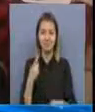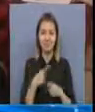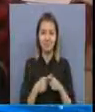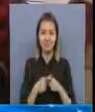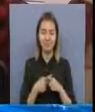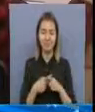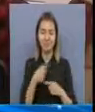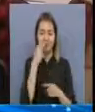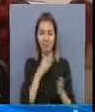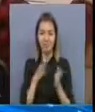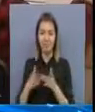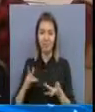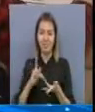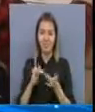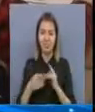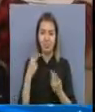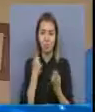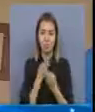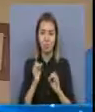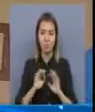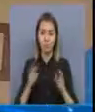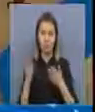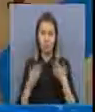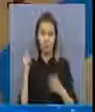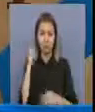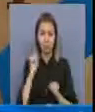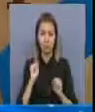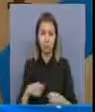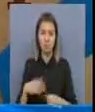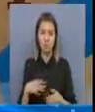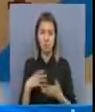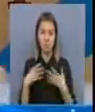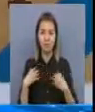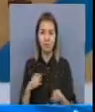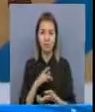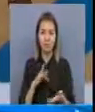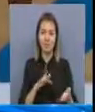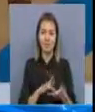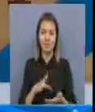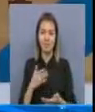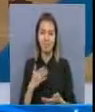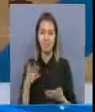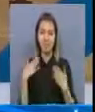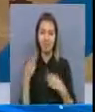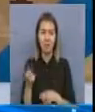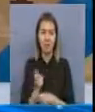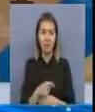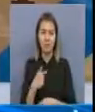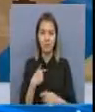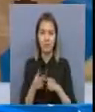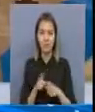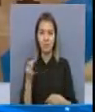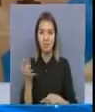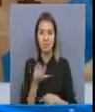жауһарларын дәстүрлі немесе электронды түрде оқуға болады. Мен осы балалардың сауықтыру орталығына демалысқа келдім. Мұнда өте